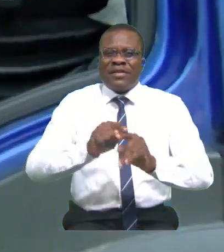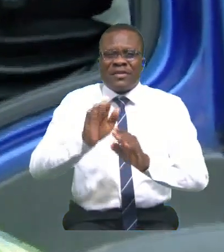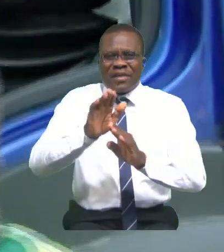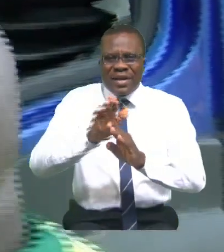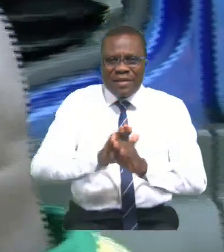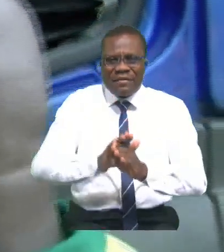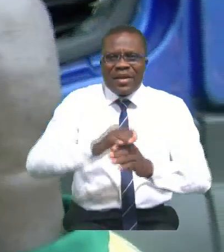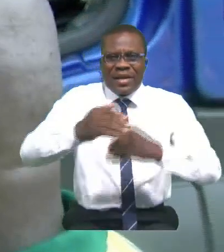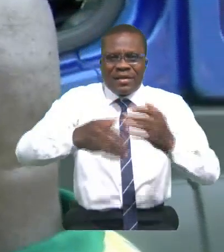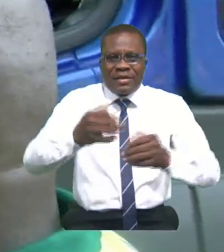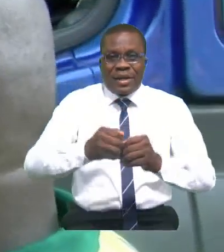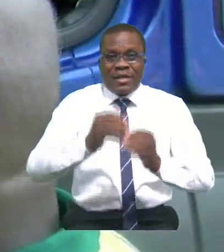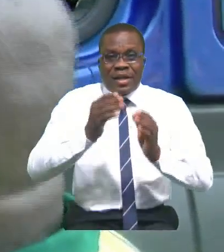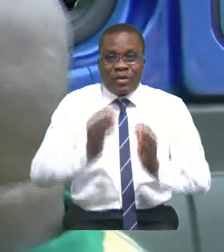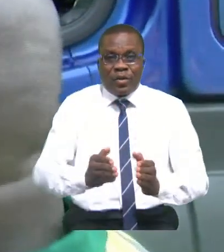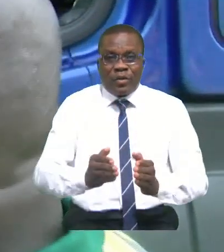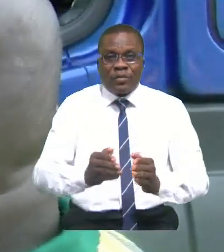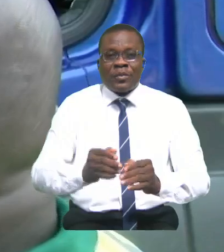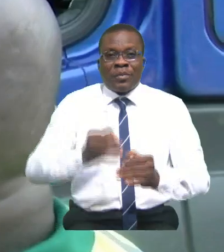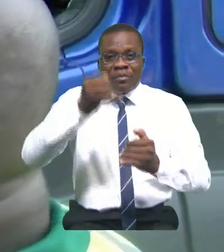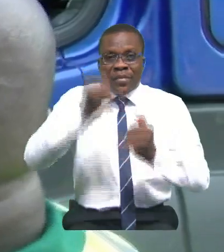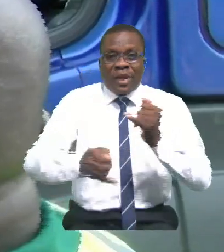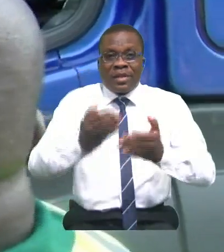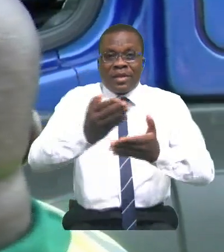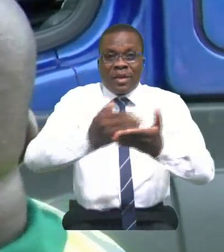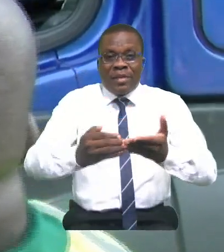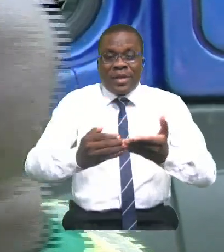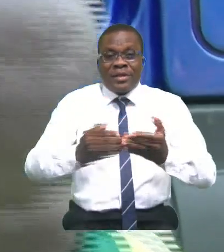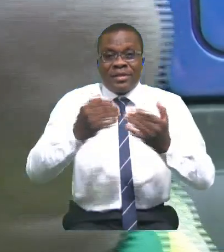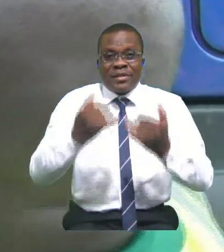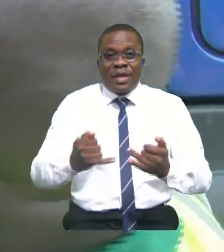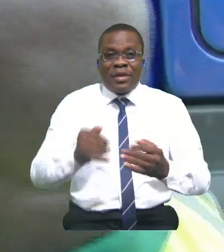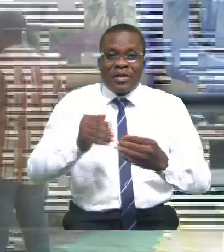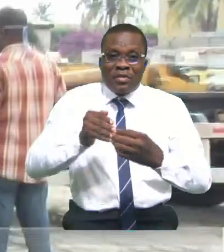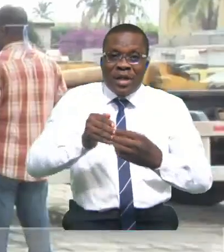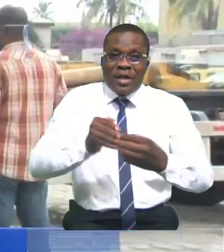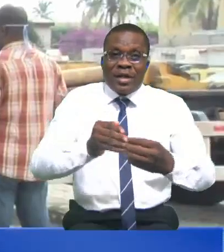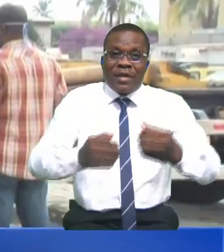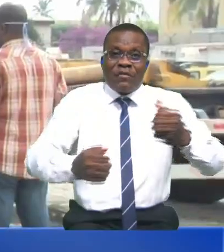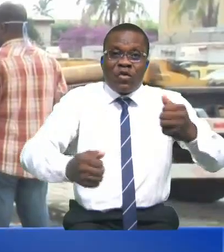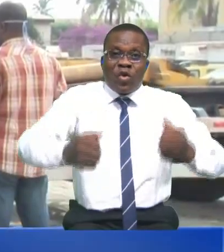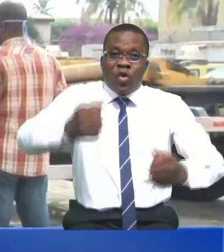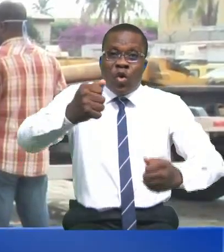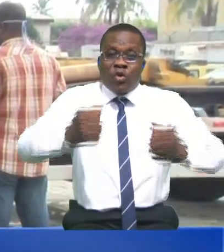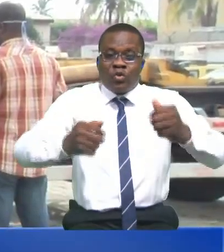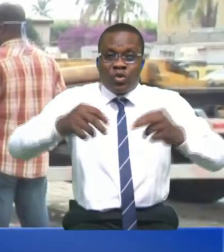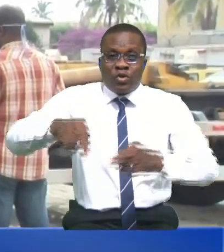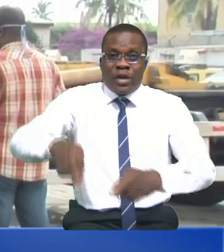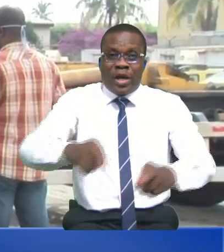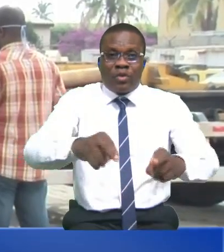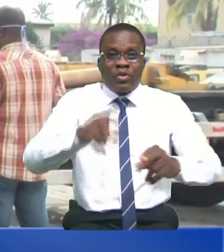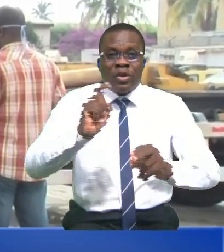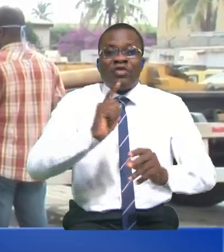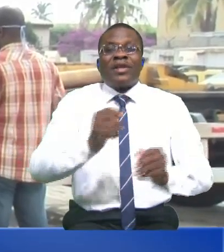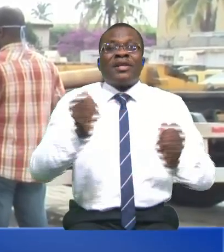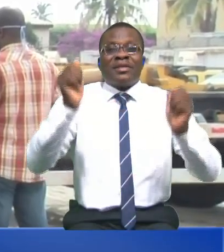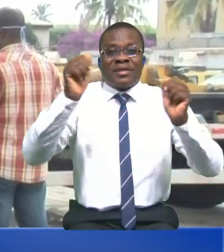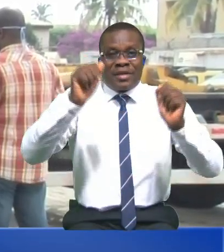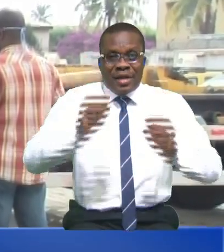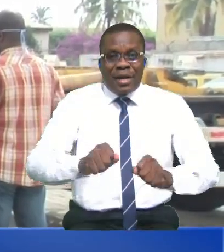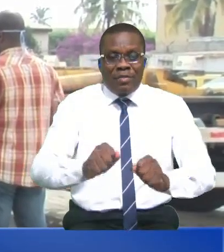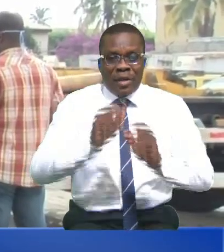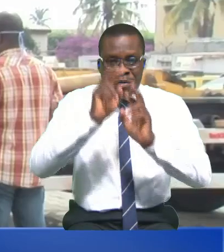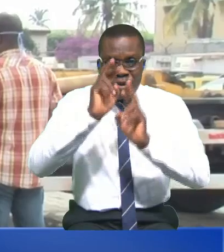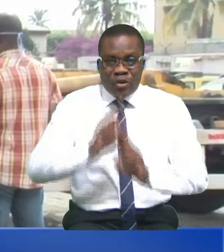d'accélérateur et la dernière phase ça sera maintenant la conduite proprement d sur la route alors parce qu'ils doivent être capable de respecter les